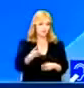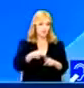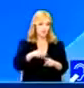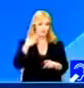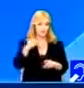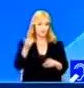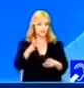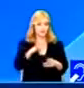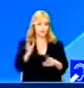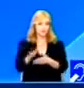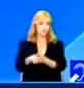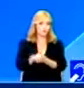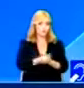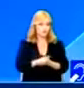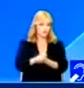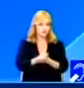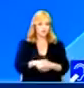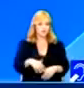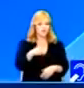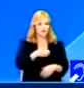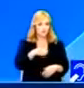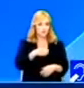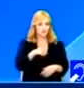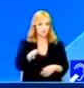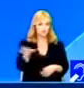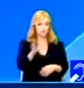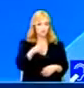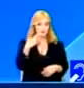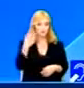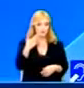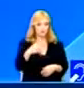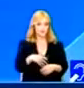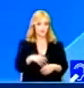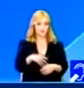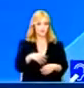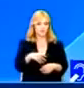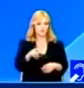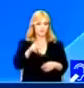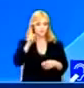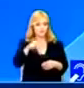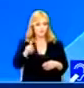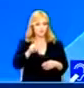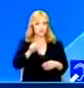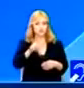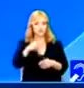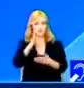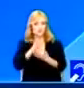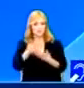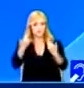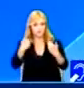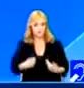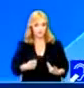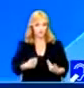uniți. Important este ca toți românii să fim conștienți de ce reprezentăm noi și să colaborăm între noi și să